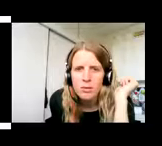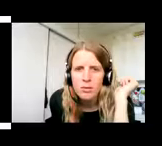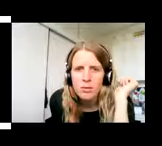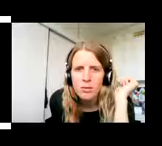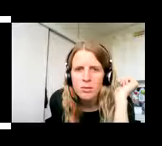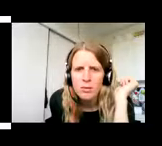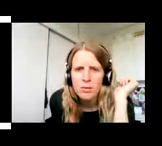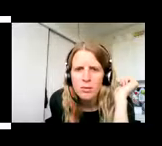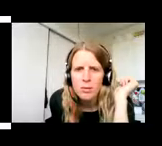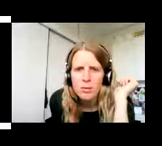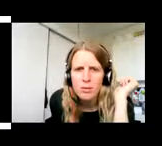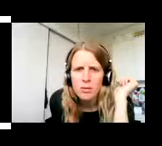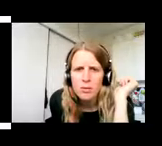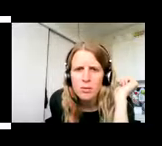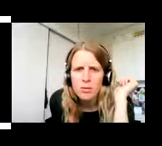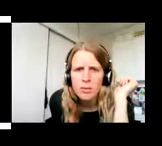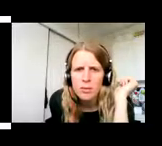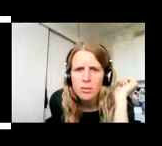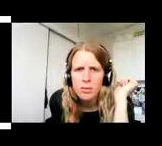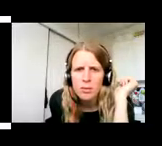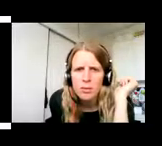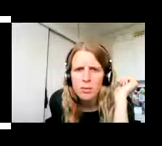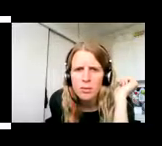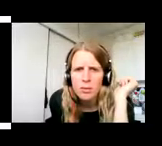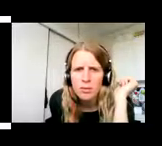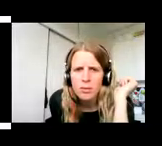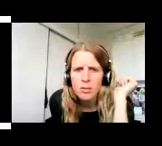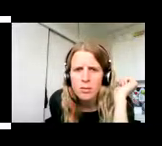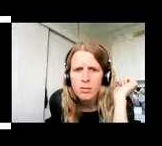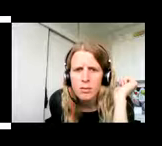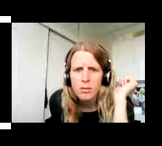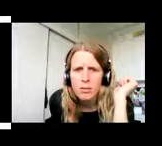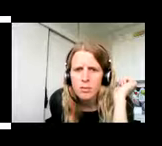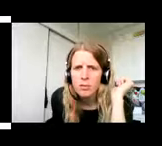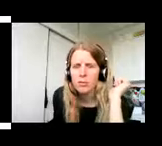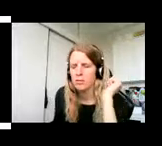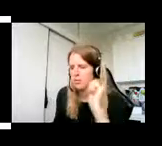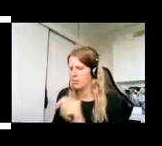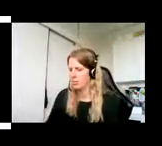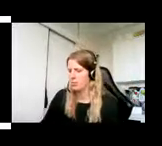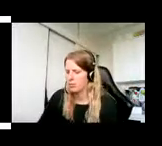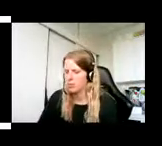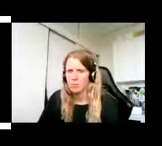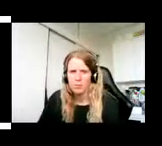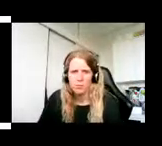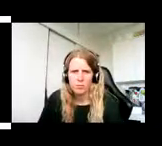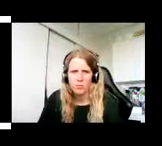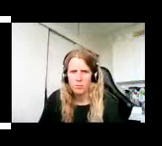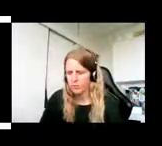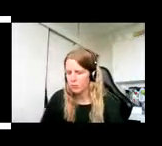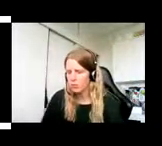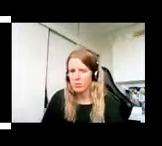ook dit webinar. Maar ja, als je onze sociale media volgt, als je de contactgegevens van je lokale speelpijnondersteuner hebt, als